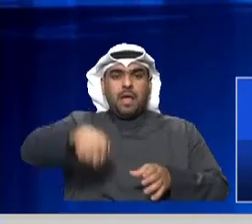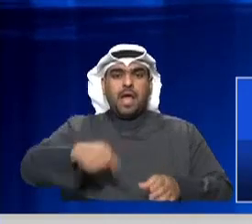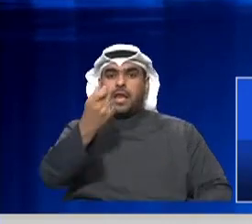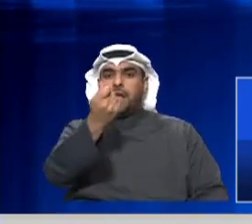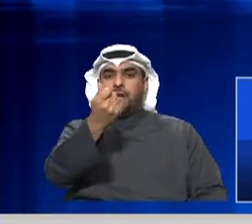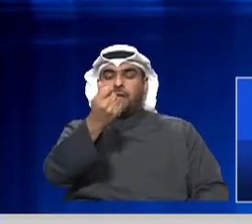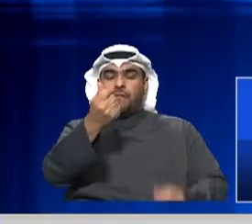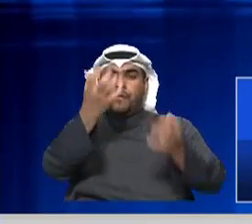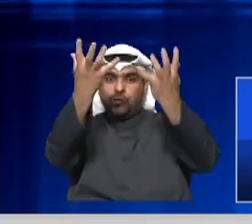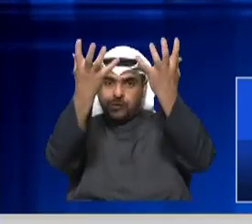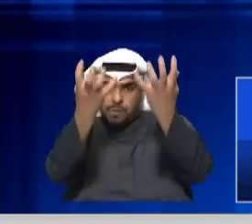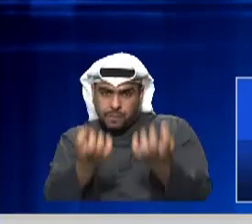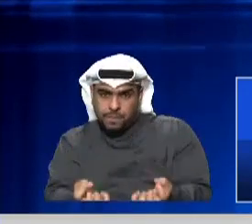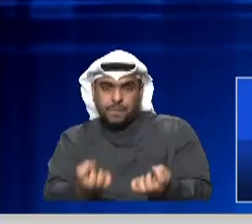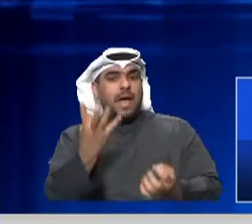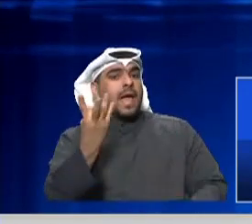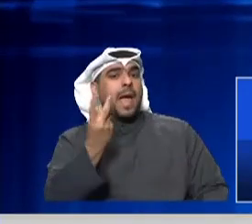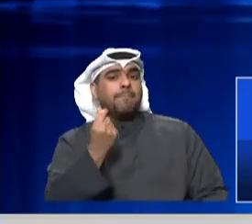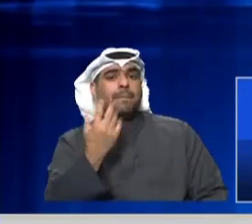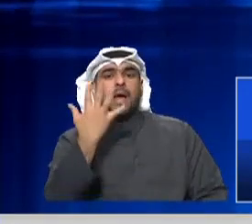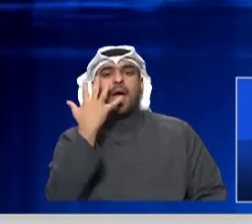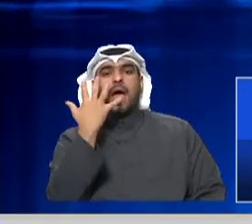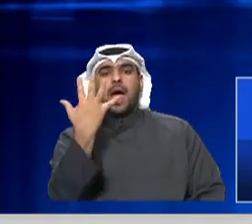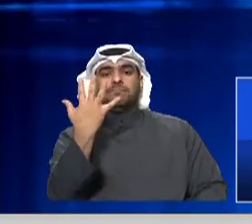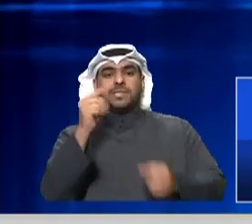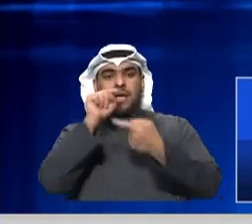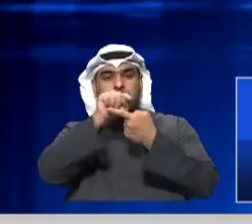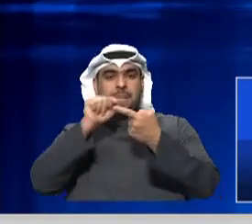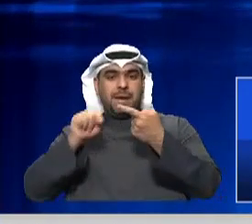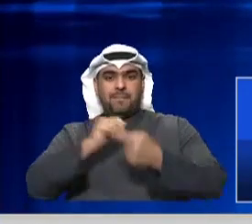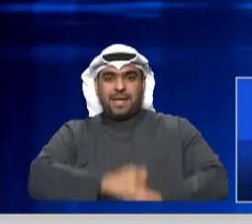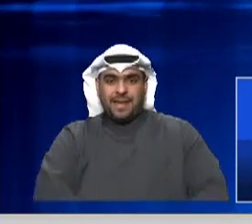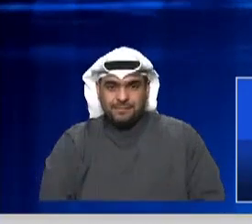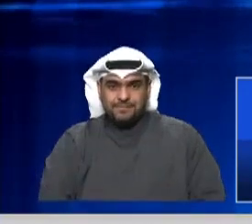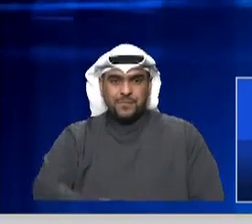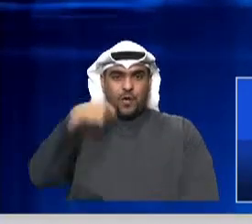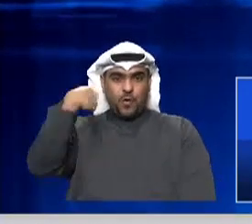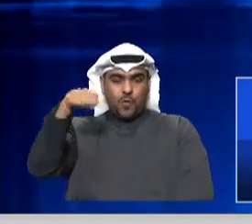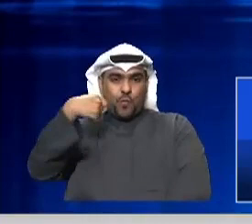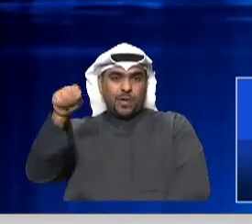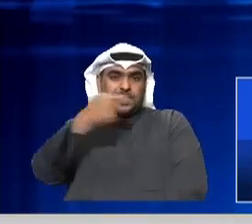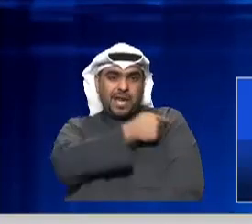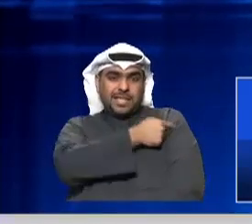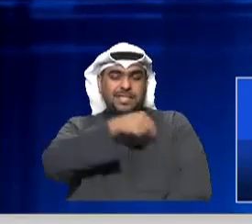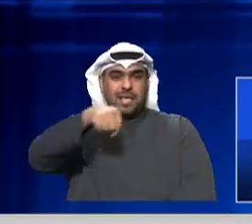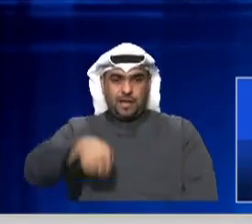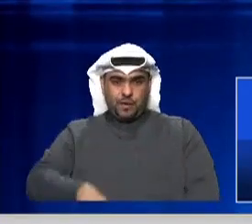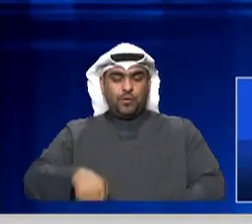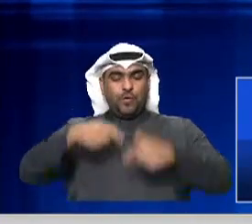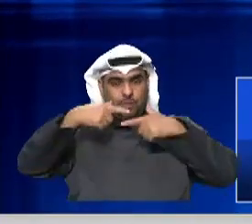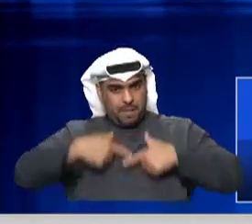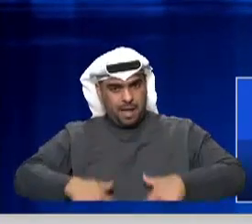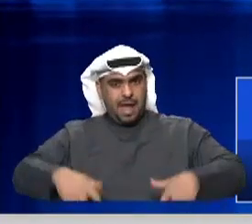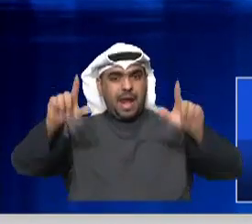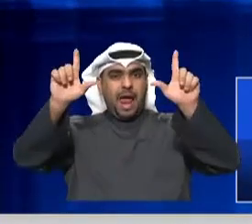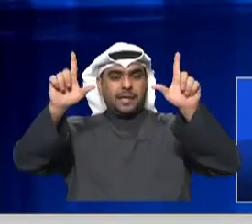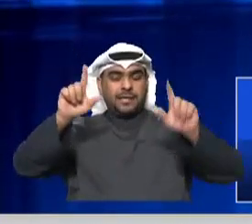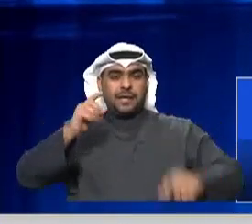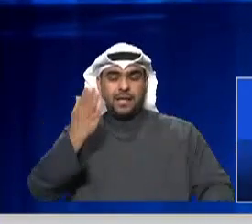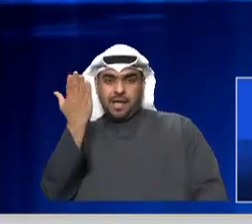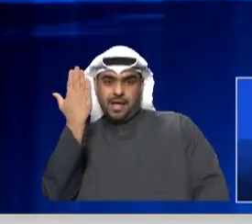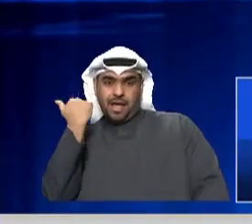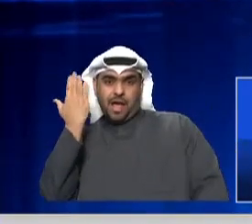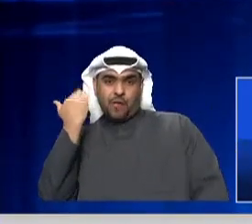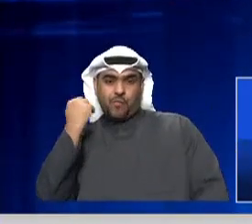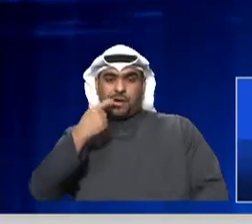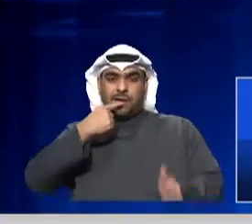بنسبة 5%. قالت الوزارة في بيان صحفي اليوم إن القرار تضمن إلغاء القرار